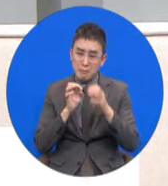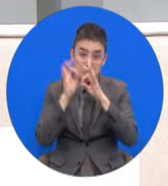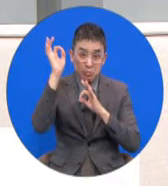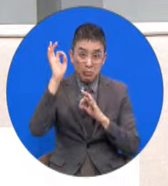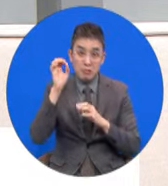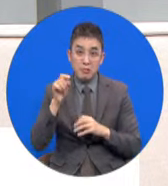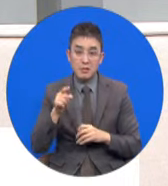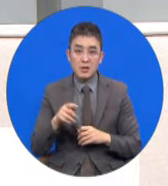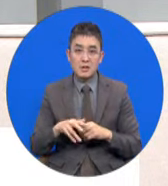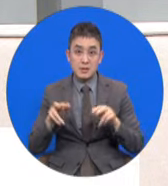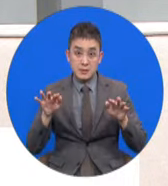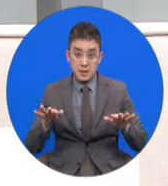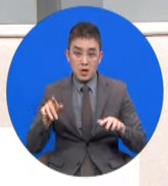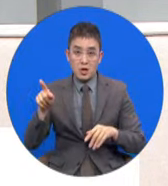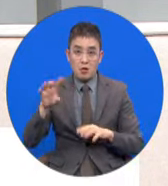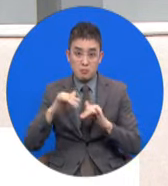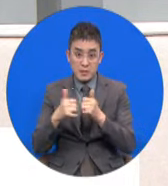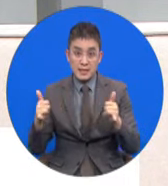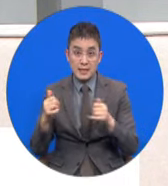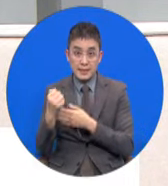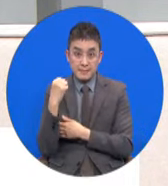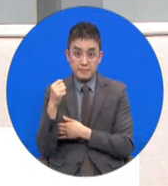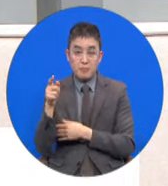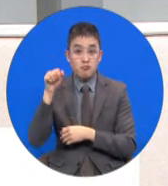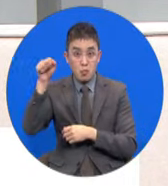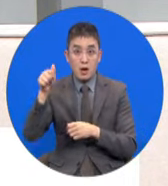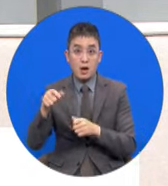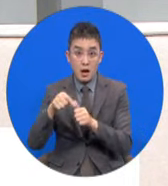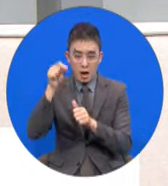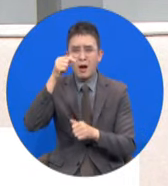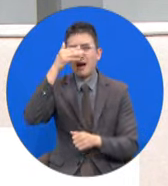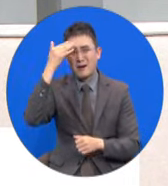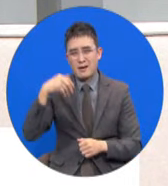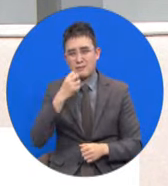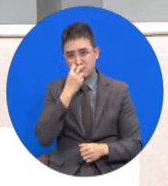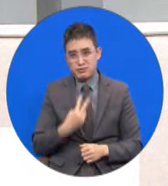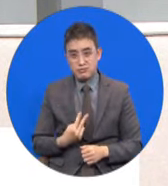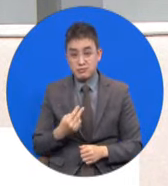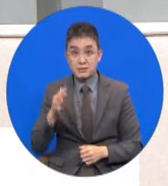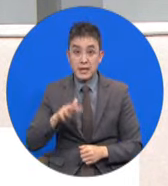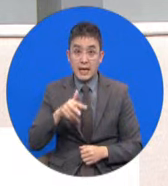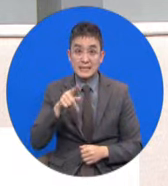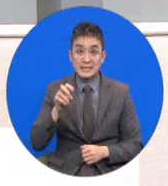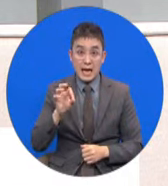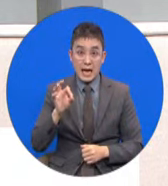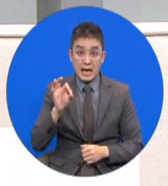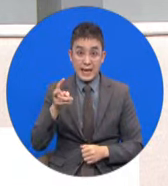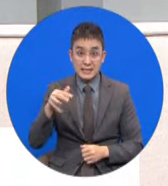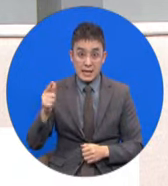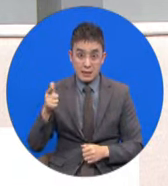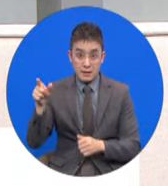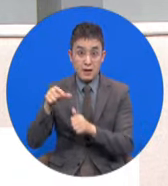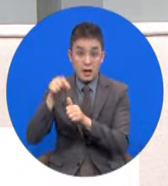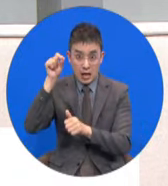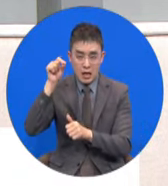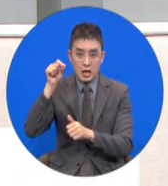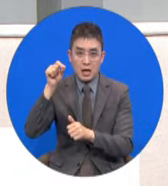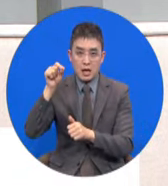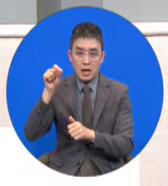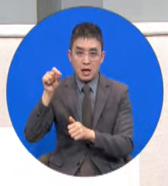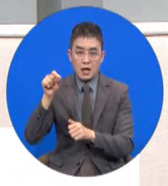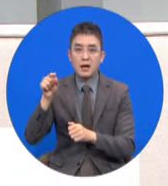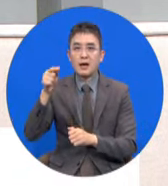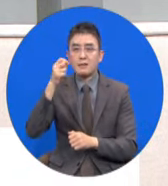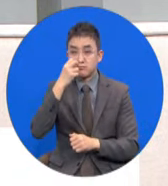정현욱 후보가 당선이 된다라고 하면 예. 그럼 그나마 나을 거고 그다음에 이제 장해찬 후보가 본인이 당선되면 뭐 그나마 나을 수도